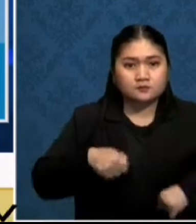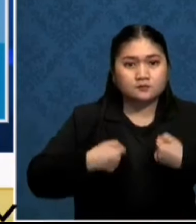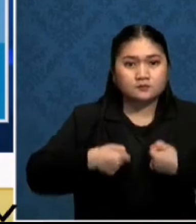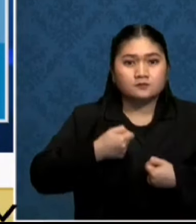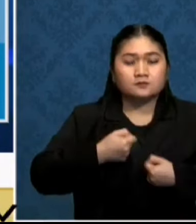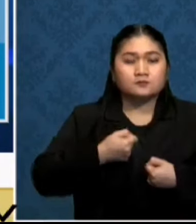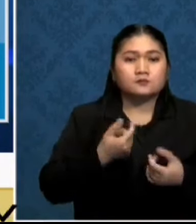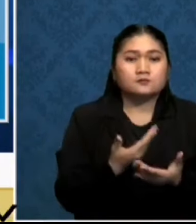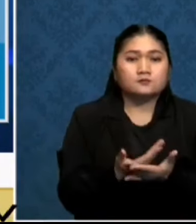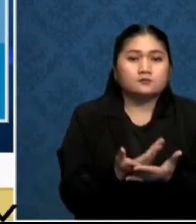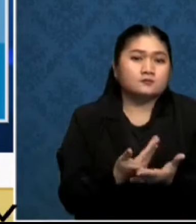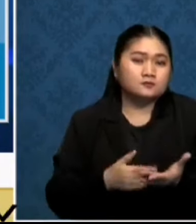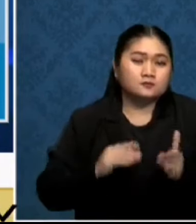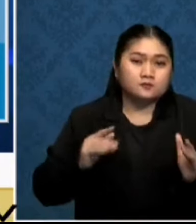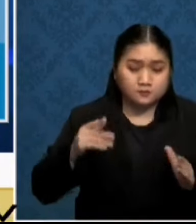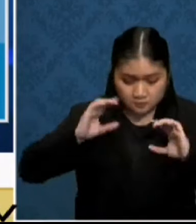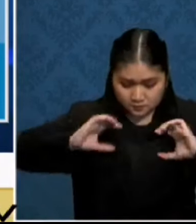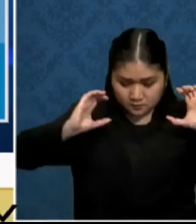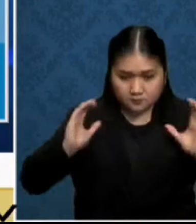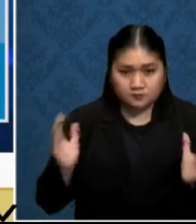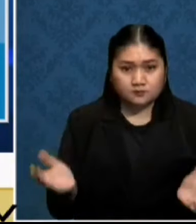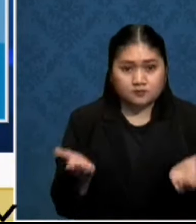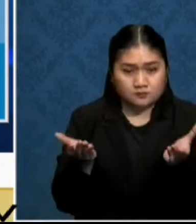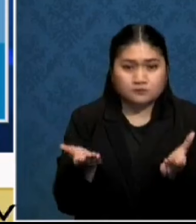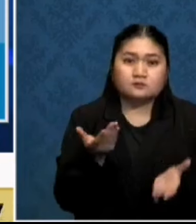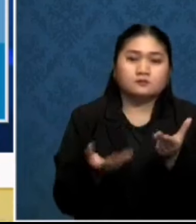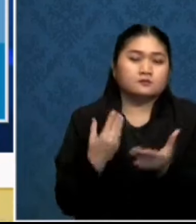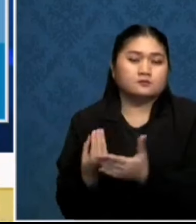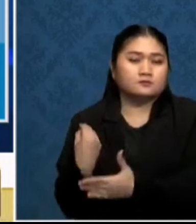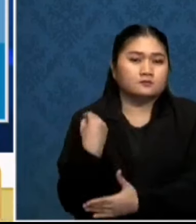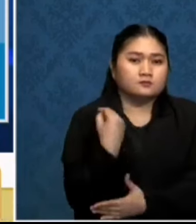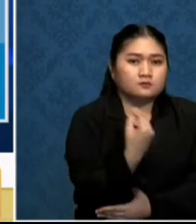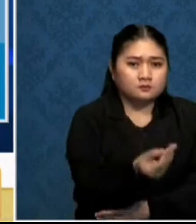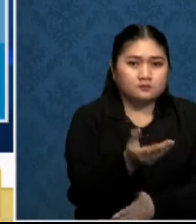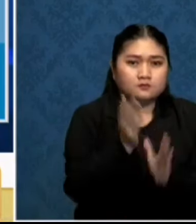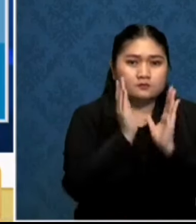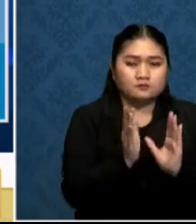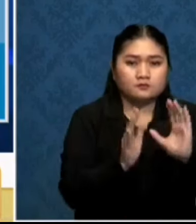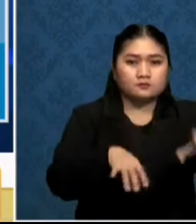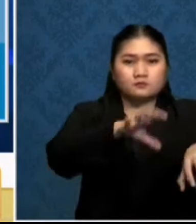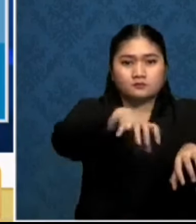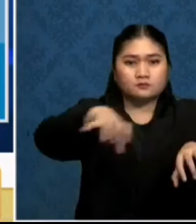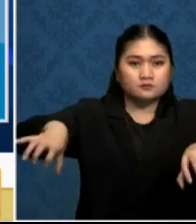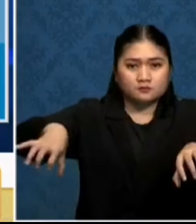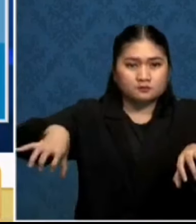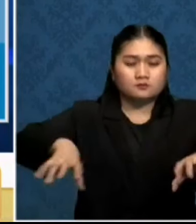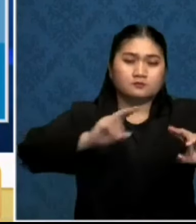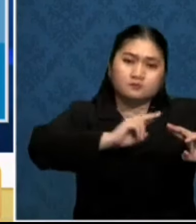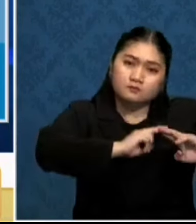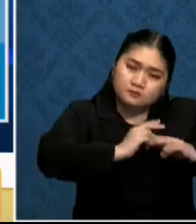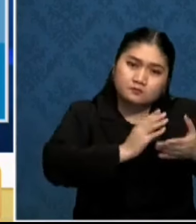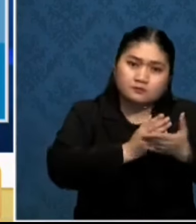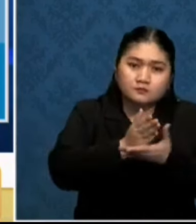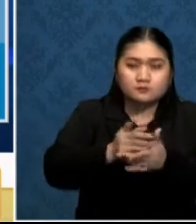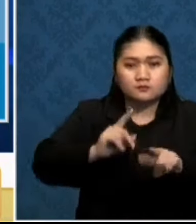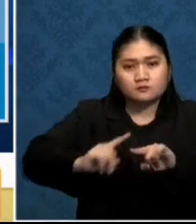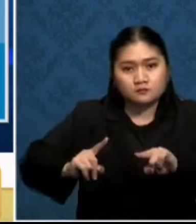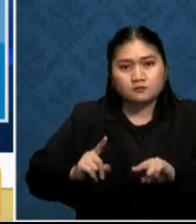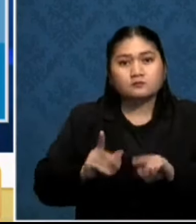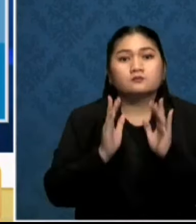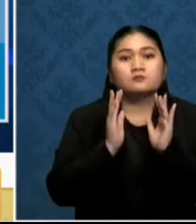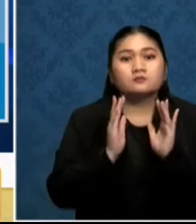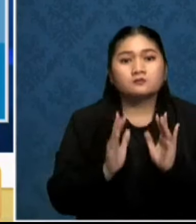รัฐบาลอุดหนุนหรือโอนให้แก่บุคคลองค์กรรัฐวิสาหกิจโดยผู้รับไม่ต้อง